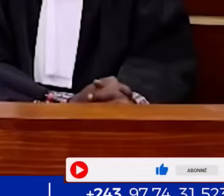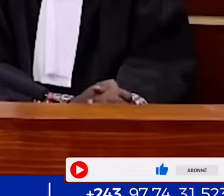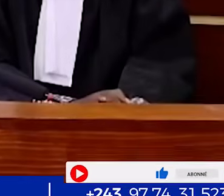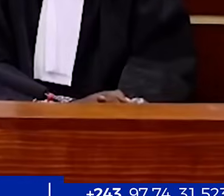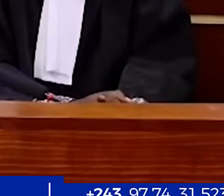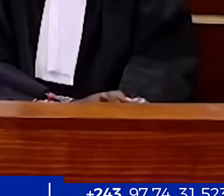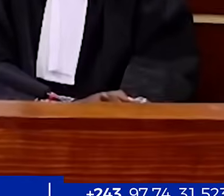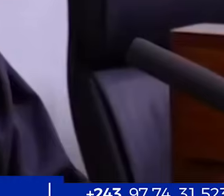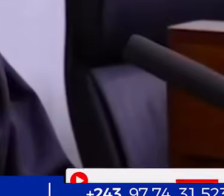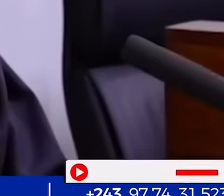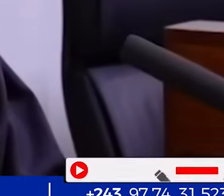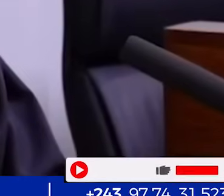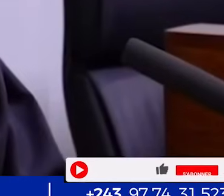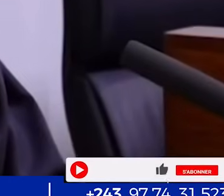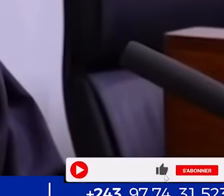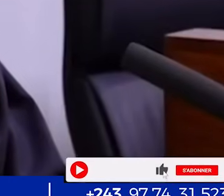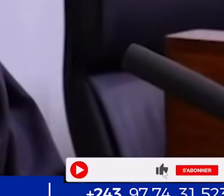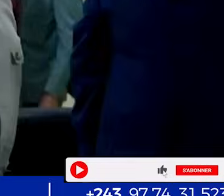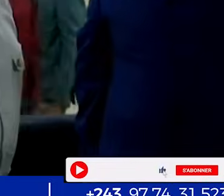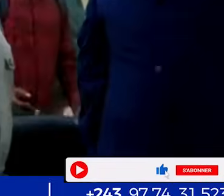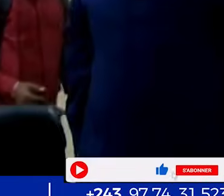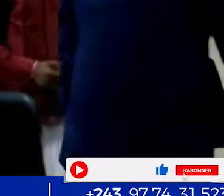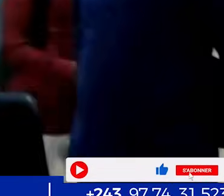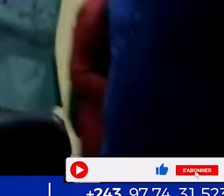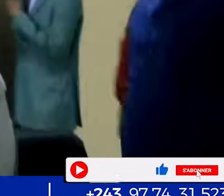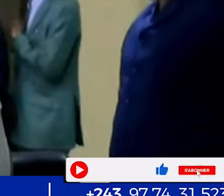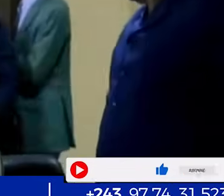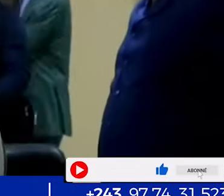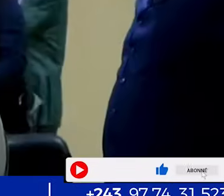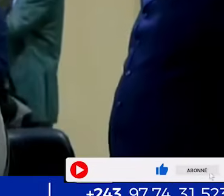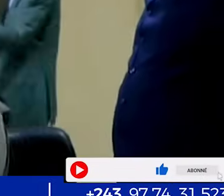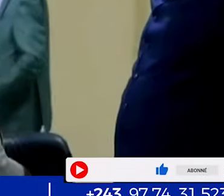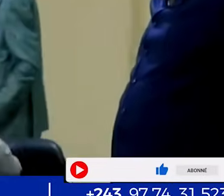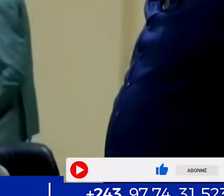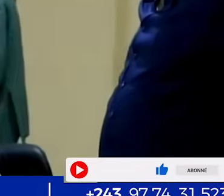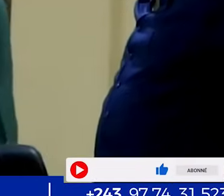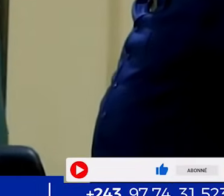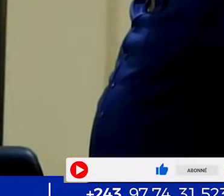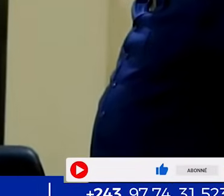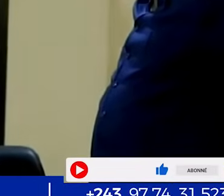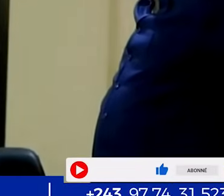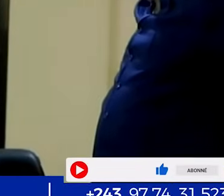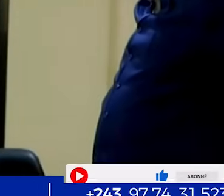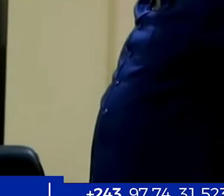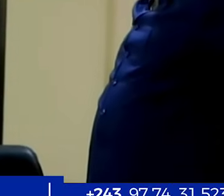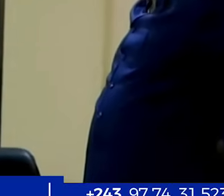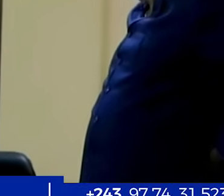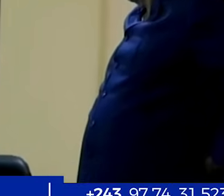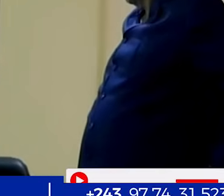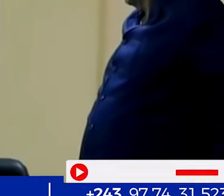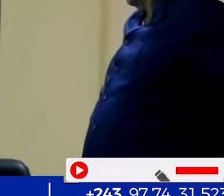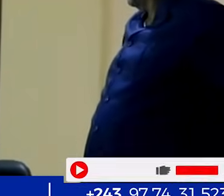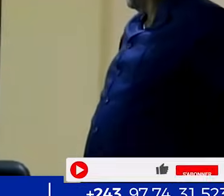bienvenue, était à la barre. Et à l'hôtel des villes de Kinshasa, Daniel Bumba, le nouveau gouverneur, a officiellement pris ses